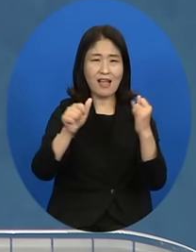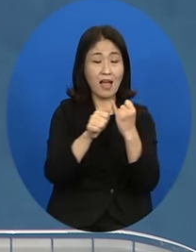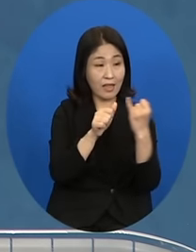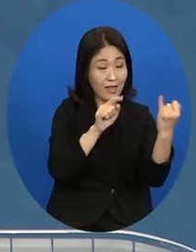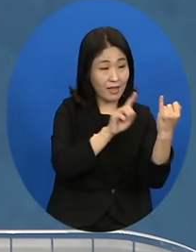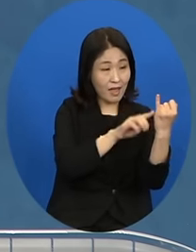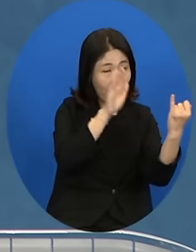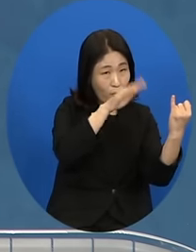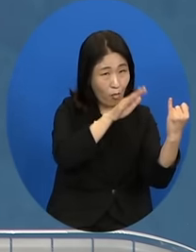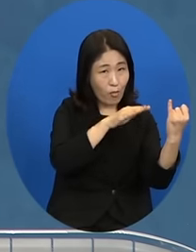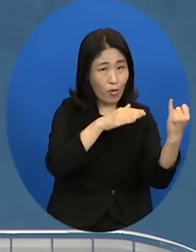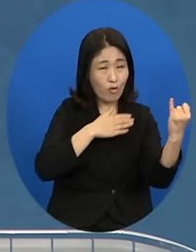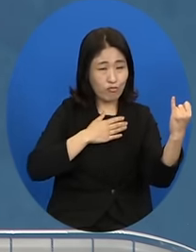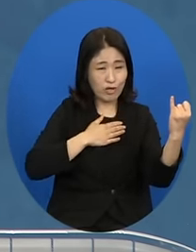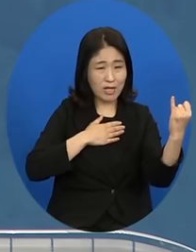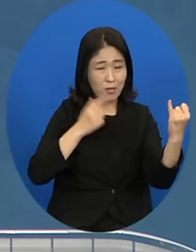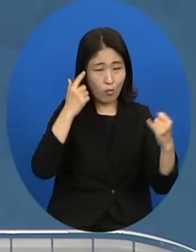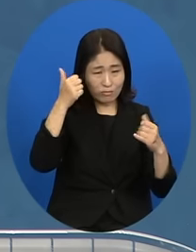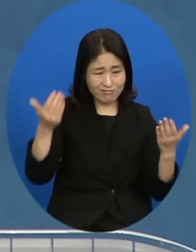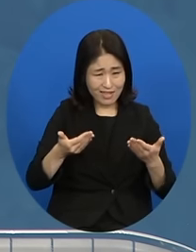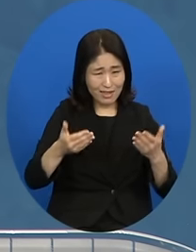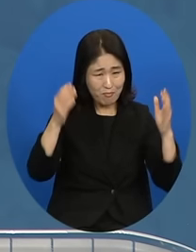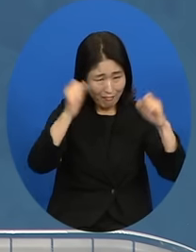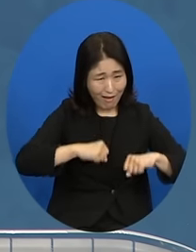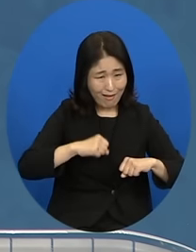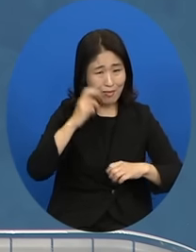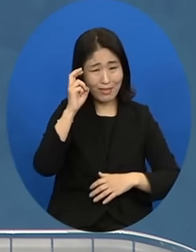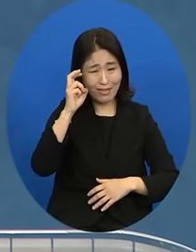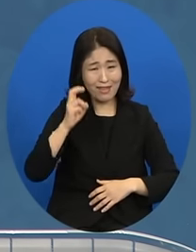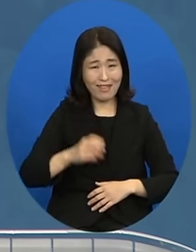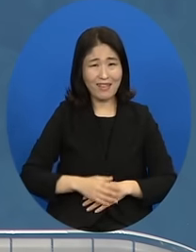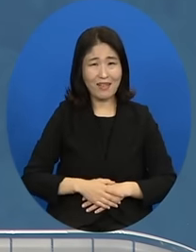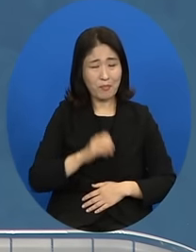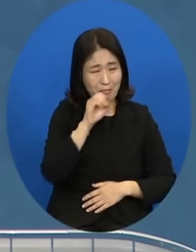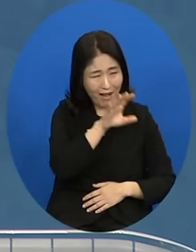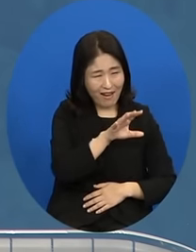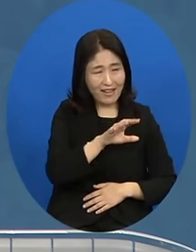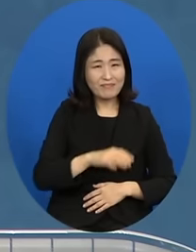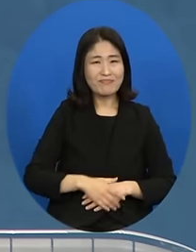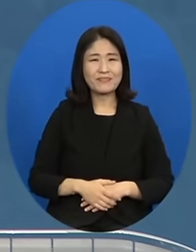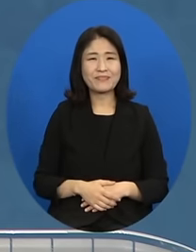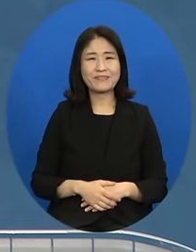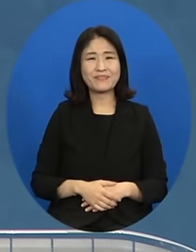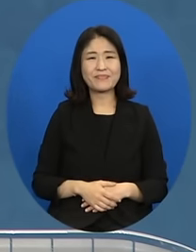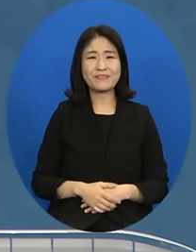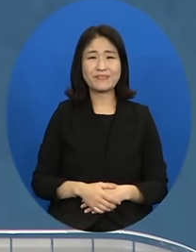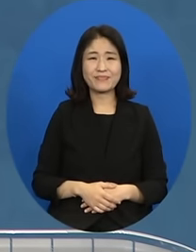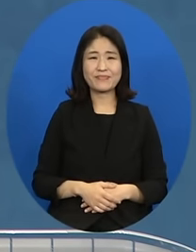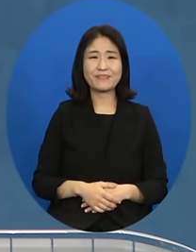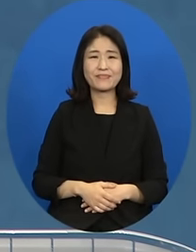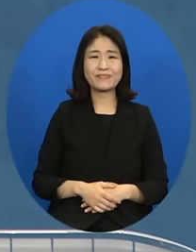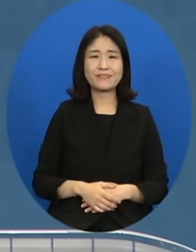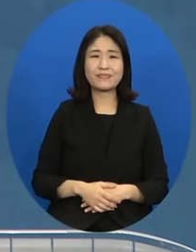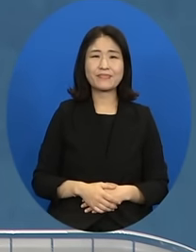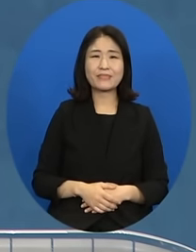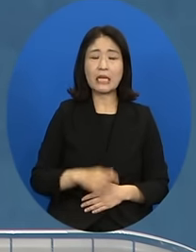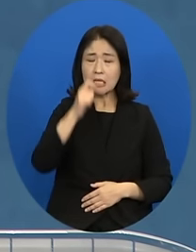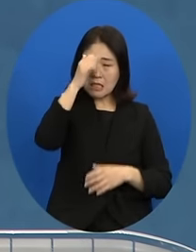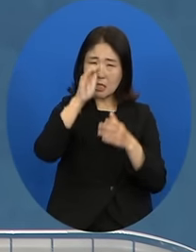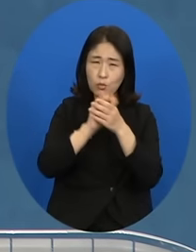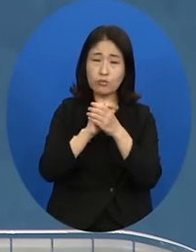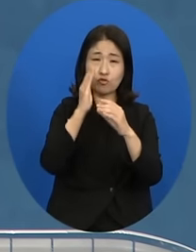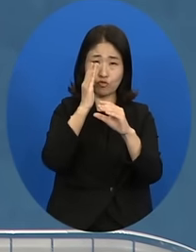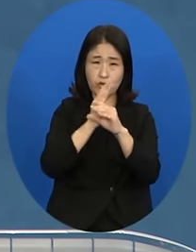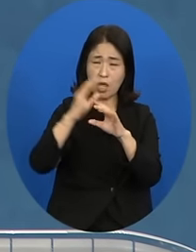여보 우리 목회 망한 것 같아 그렇게 얘기를 했었어요. 그런데 하나님께서 기도 중에